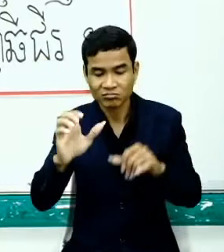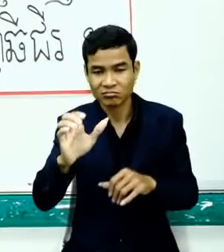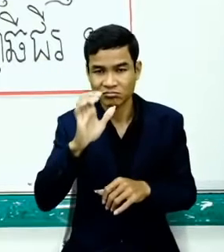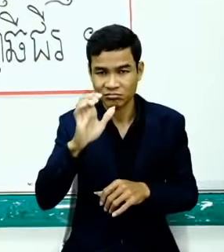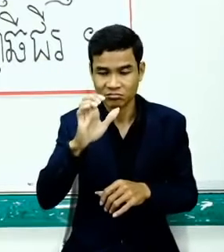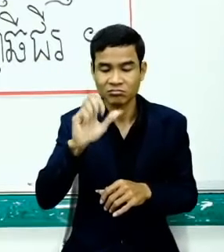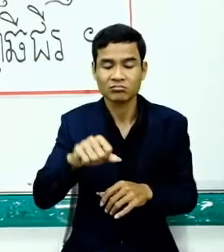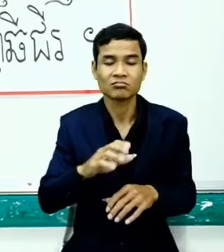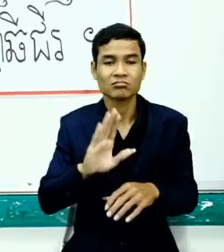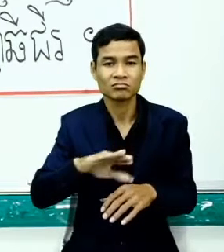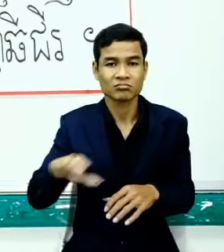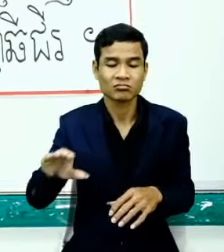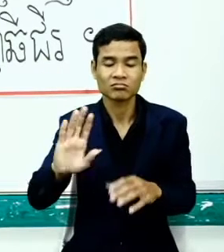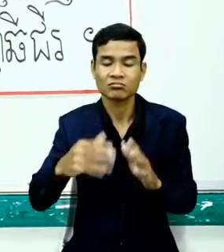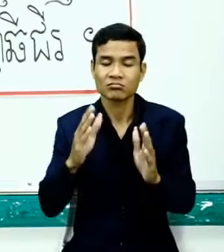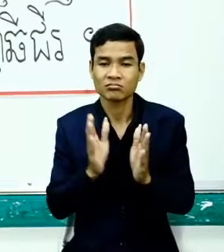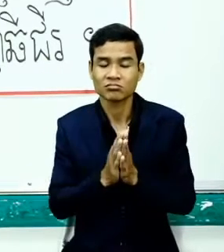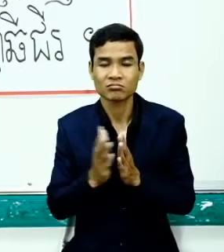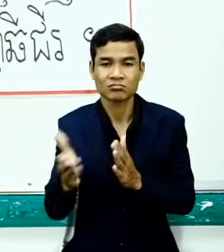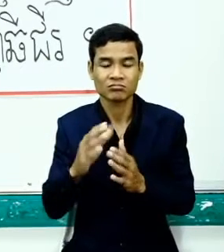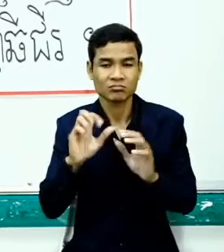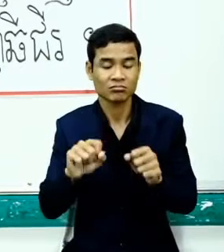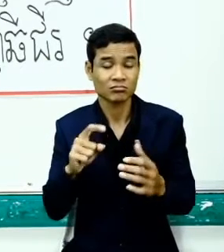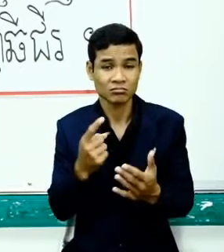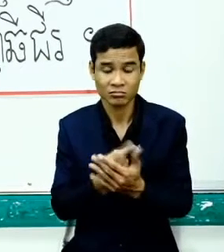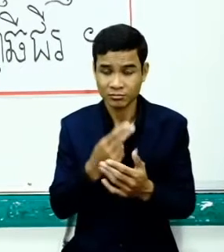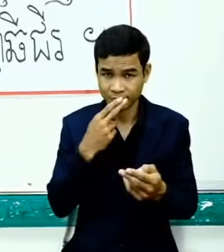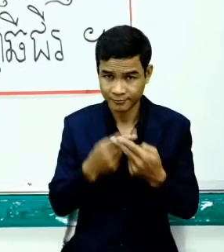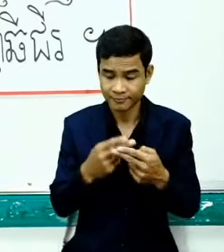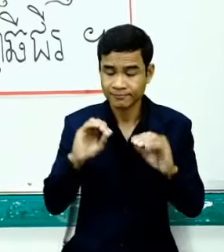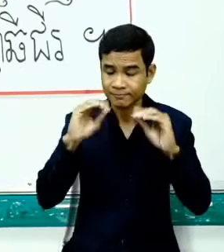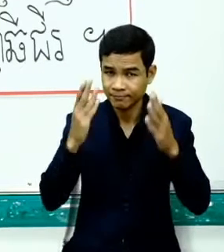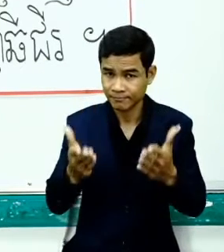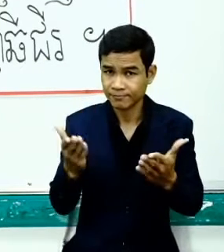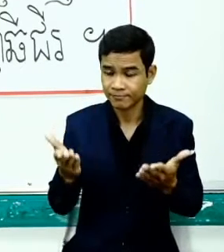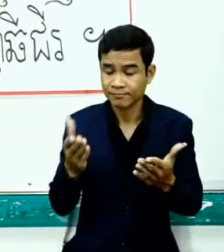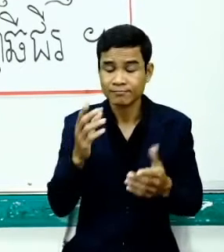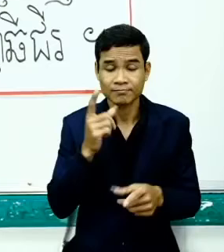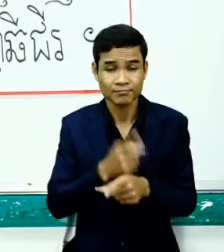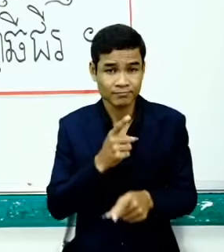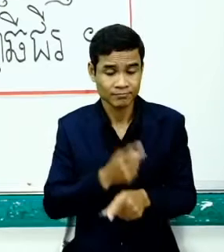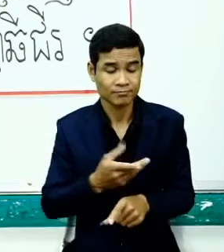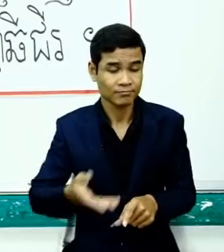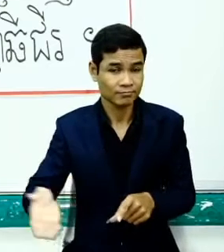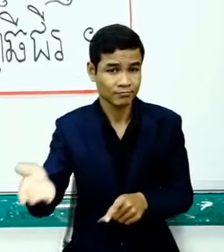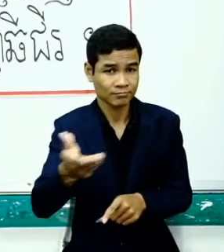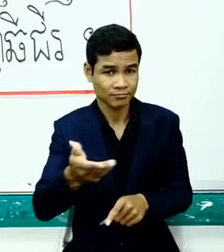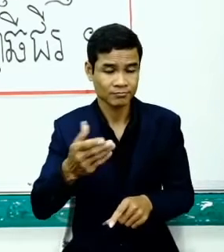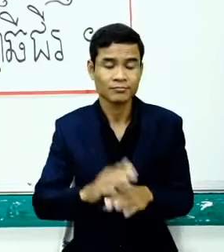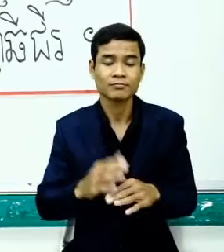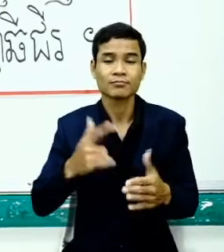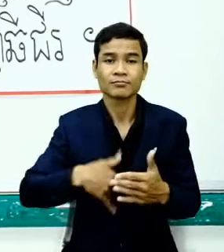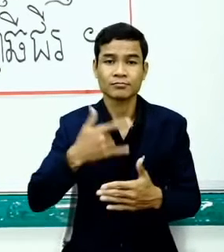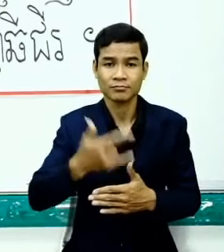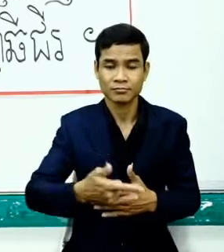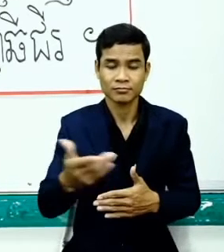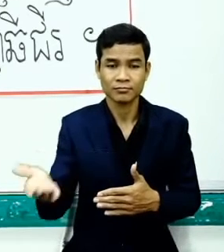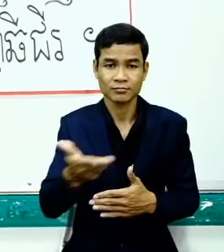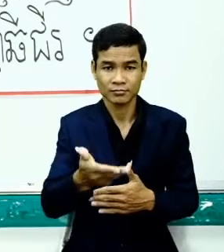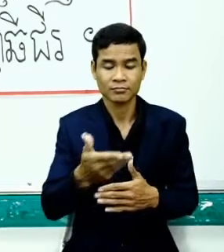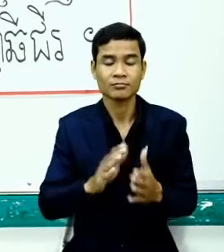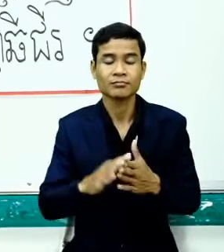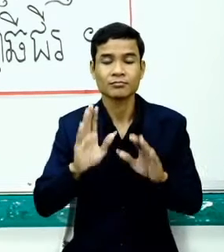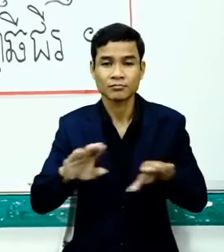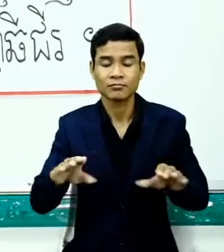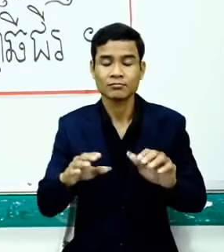ណាចាអរគុណមែនតើសង្ឃឹមថាកូនប្រកាសជាចូលរួមឆ្លៃនៅសំណួររបស់អ្នកគ្រូបានត្រឹមត្រូវគ្រប់គ្នាបន្តទៅទៀតនេះជួយកូនទាំងអស់គ្